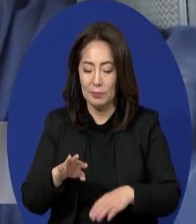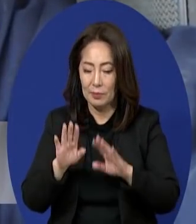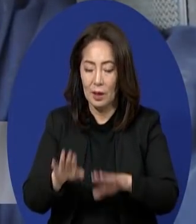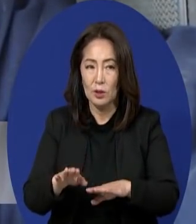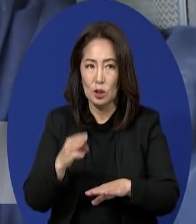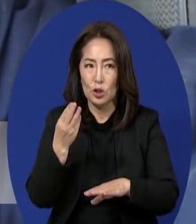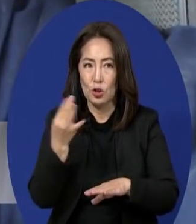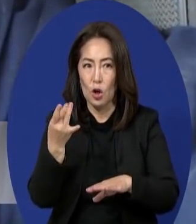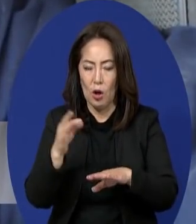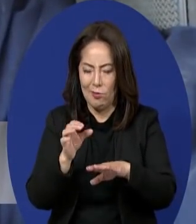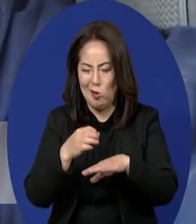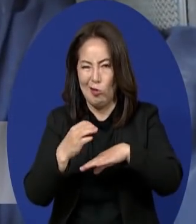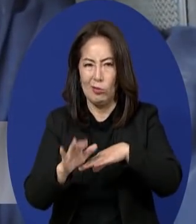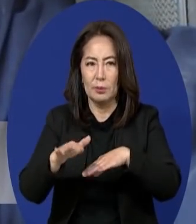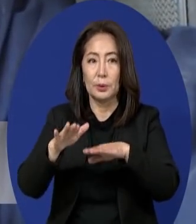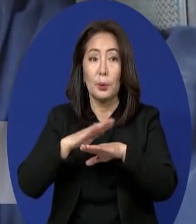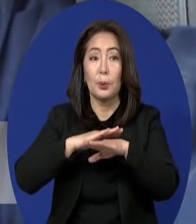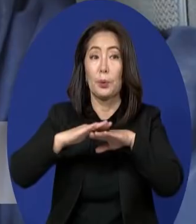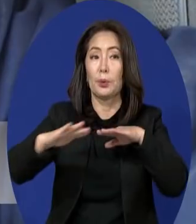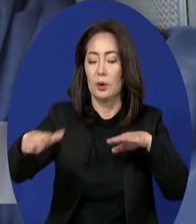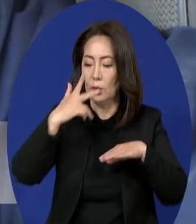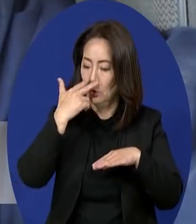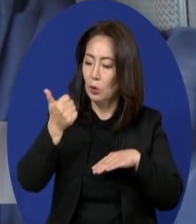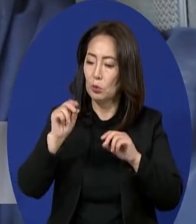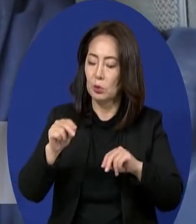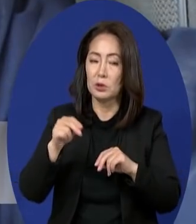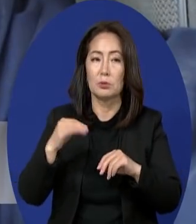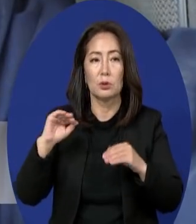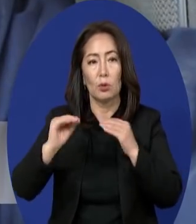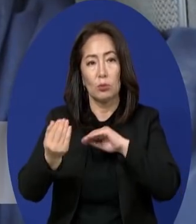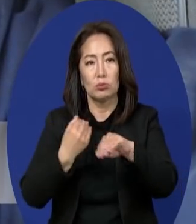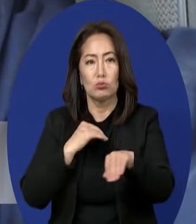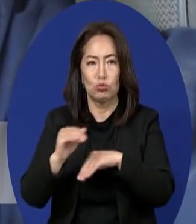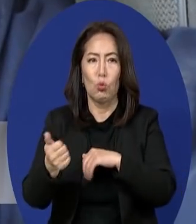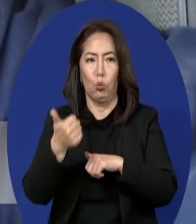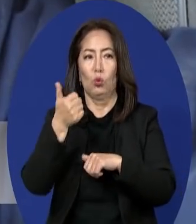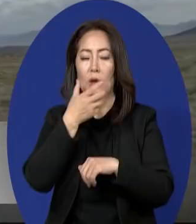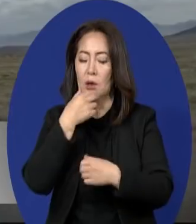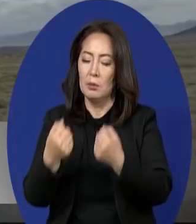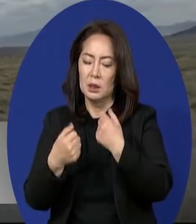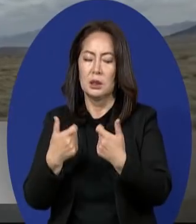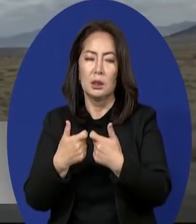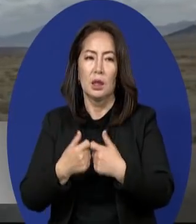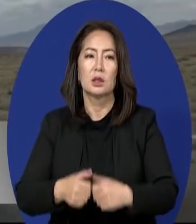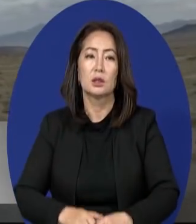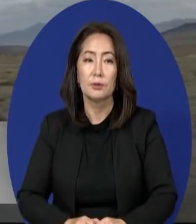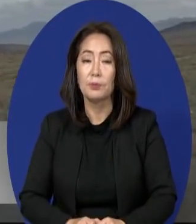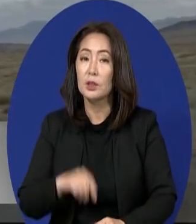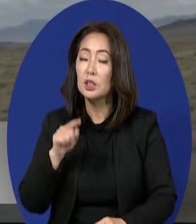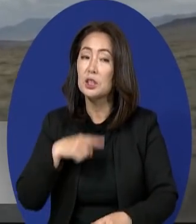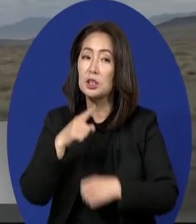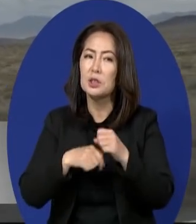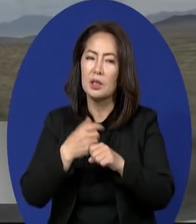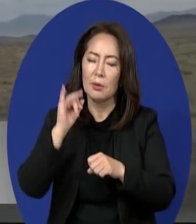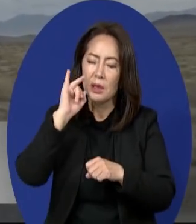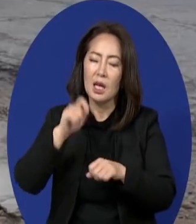Шаруу морохиг яндаллаад одоо гой болж явах бол төвгөө сайхан болсон байна. Машин дэргэн. Энэ жил хамгийн их